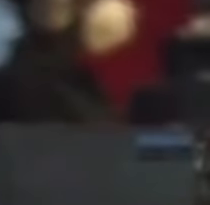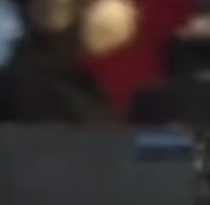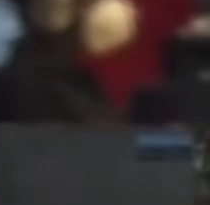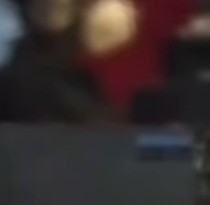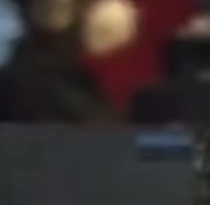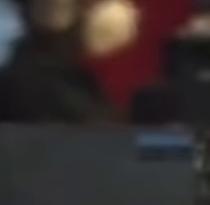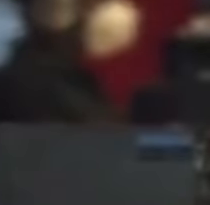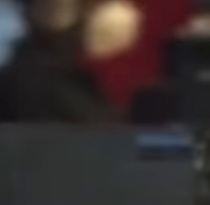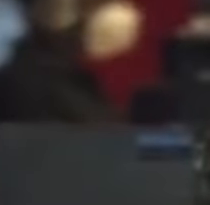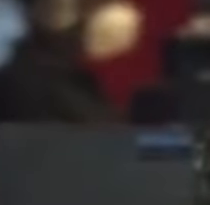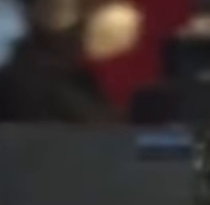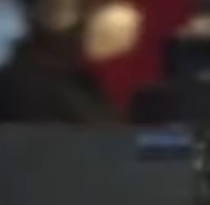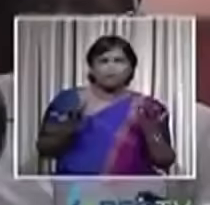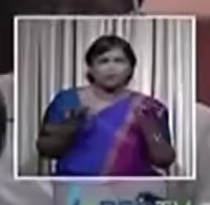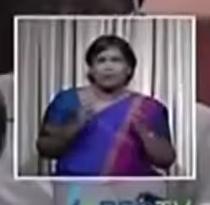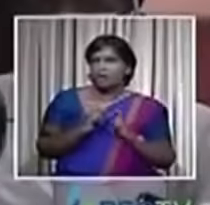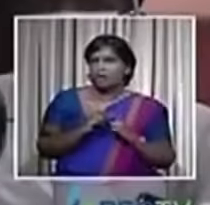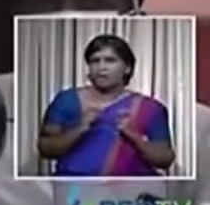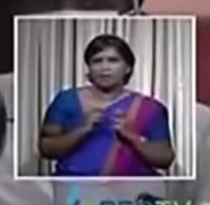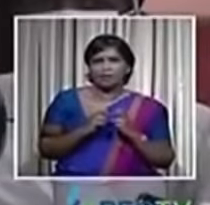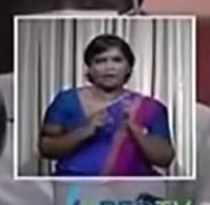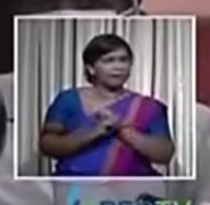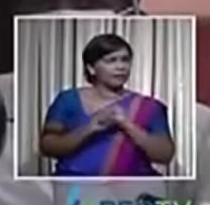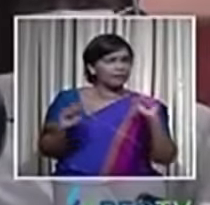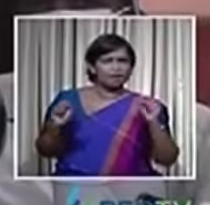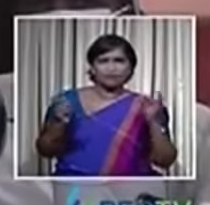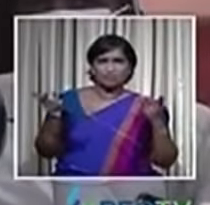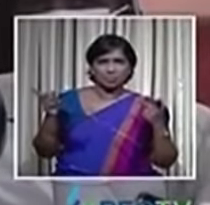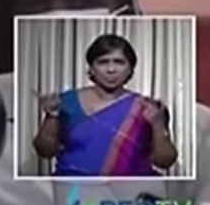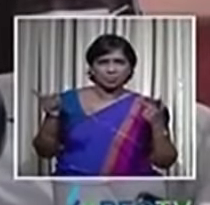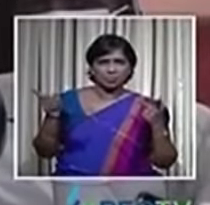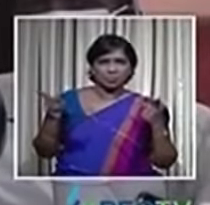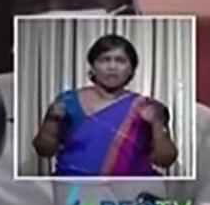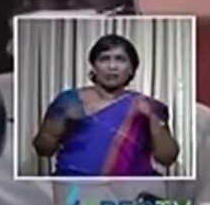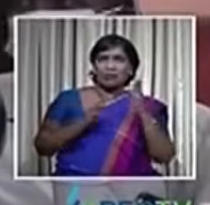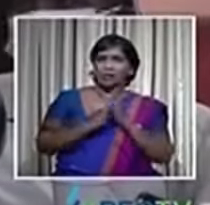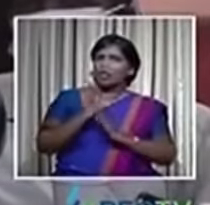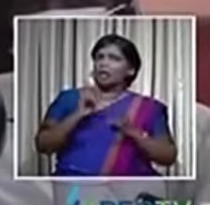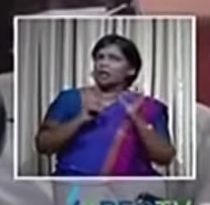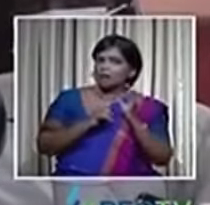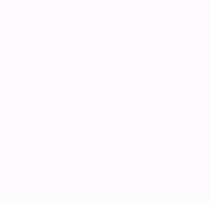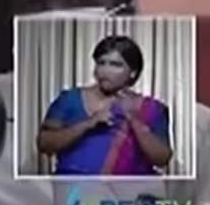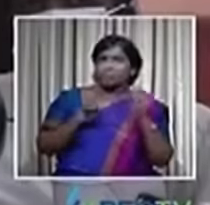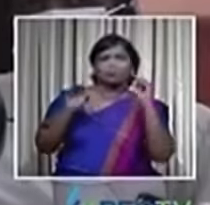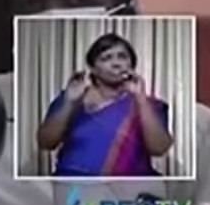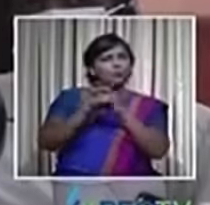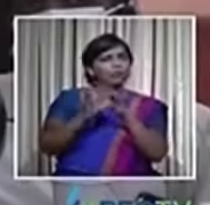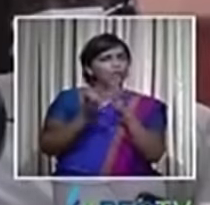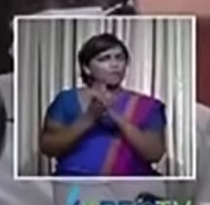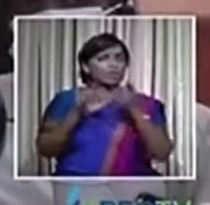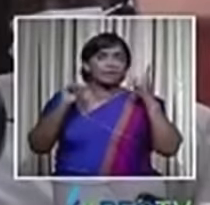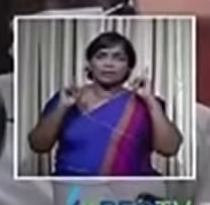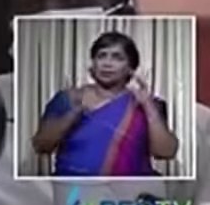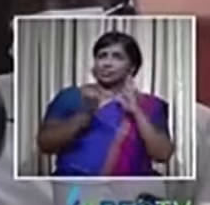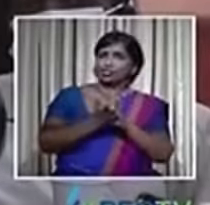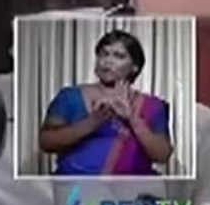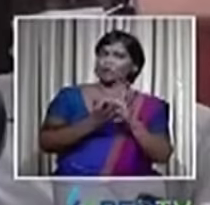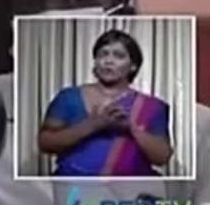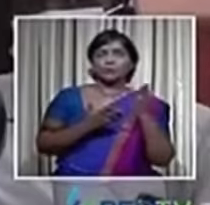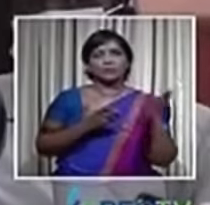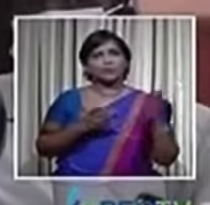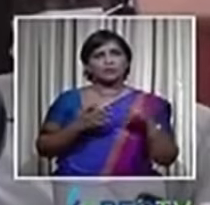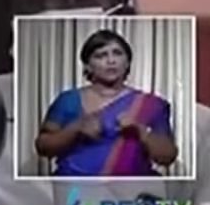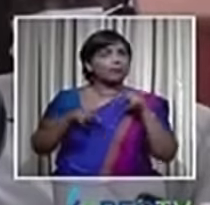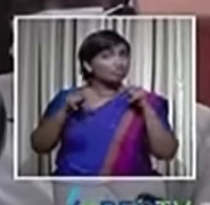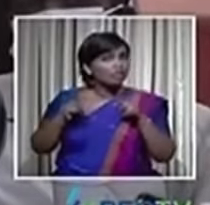அடுத்து. இங்கே பல அமைச்சர்கள் விழாக்களை நடாத்துகிறார்கள், விளையாட்டுப் போட்டிகள் நடைபெறுகின்றன. இதற்கெல்லாம் எந்த கோவிட்டும் இல்லை.